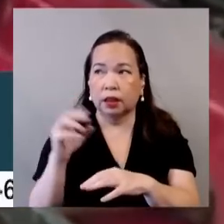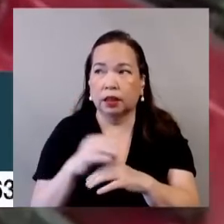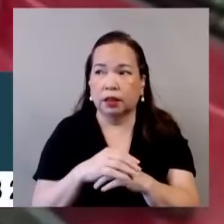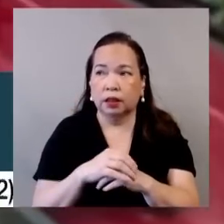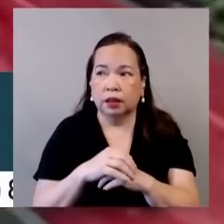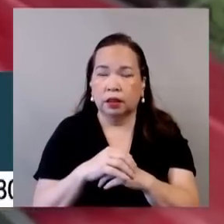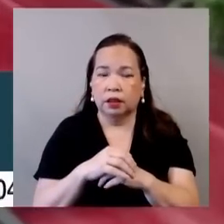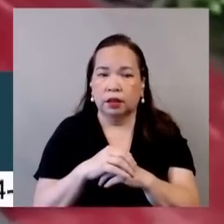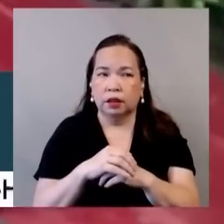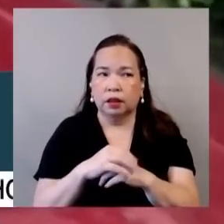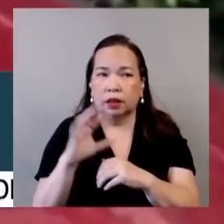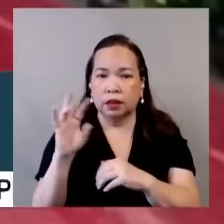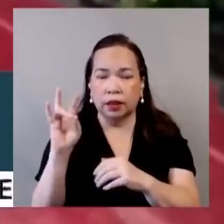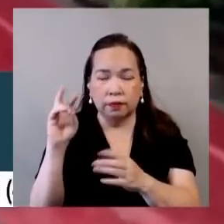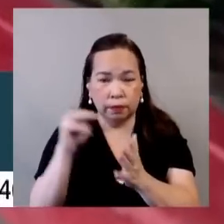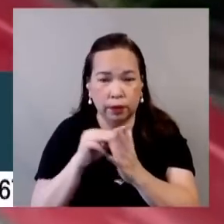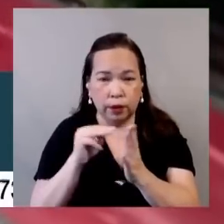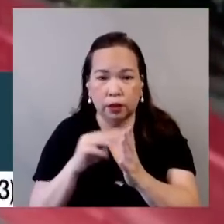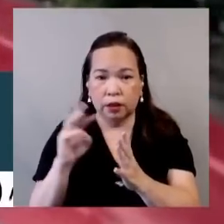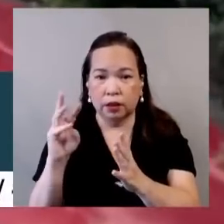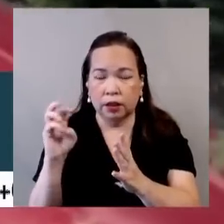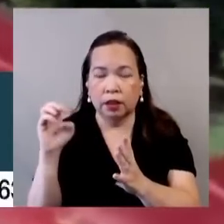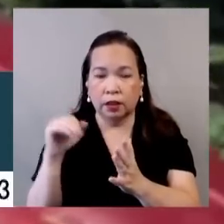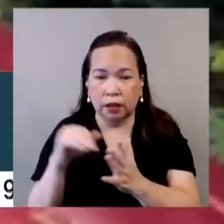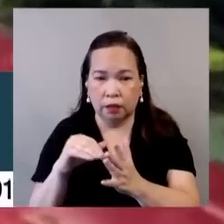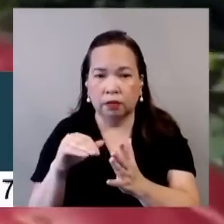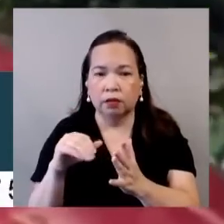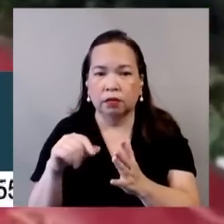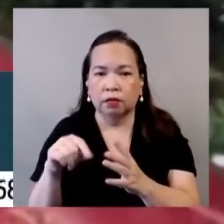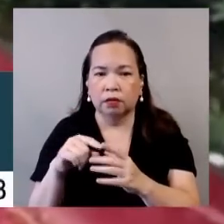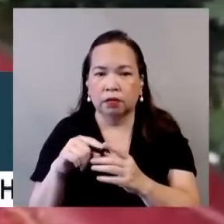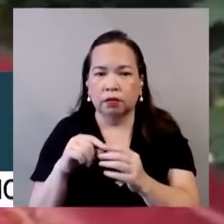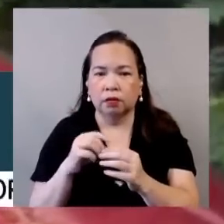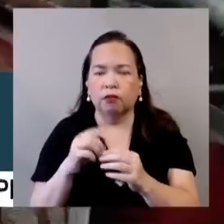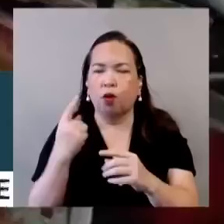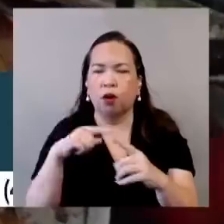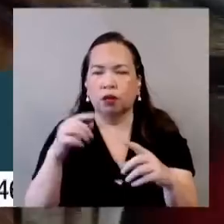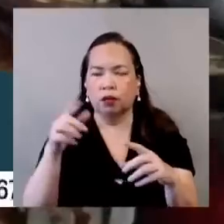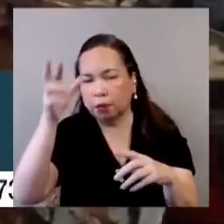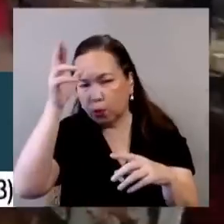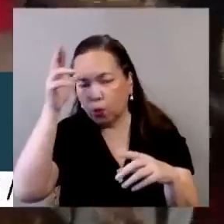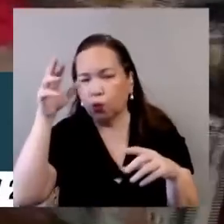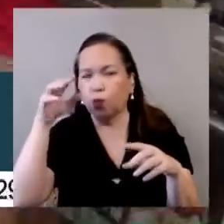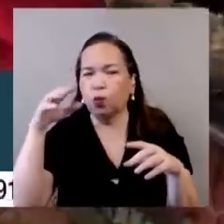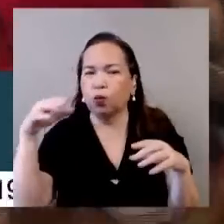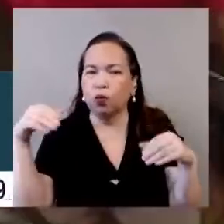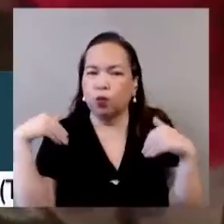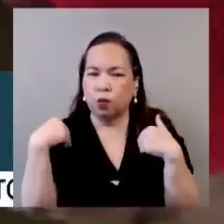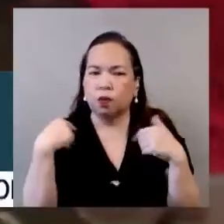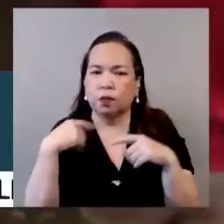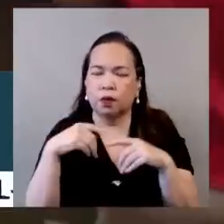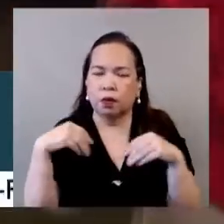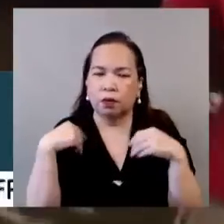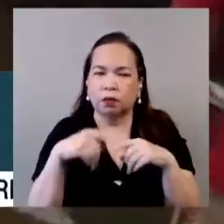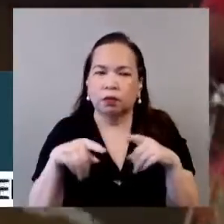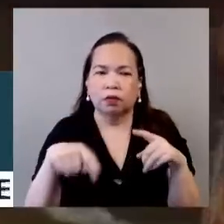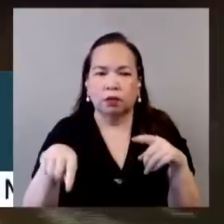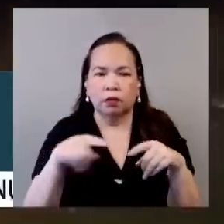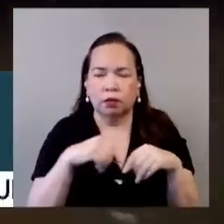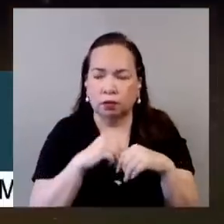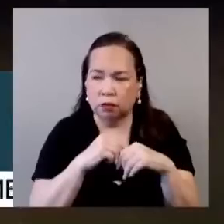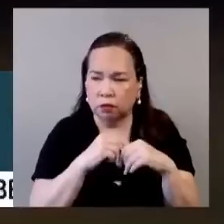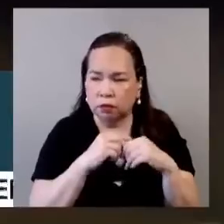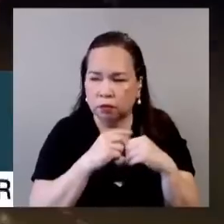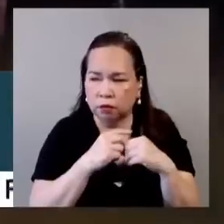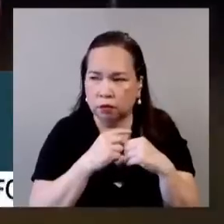7,677,000 ang apektuhan naman po sa livestock natin. And the number of affected po na farmers and fishermen po ay